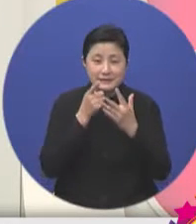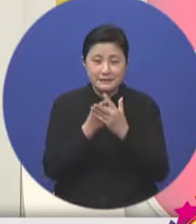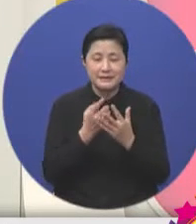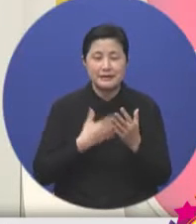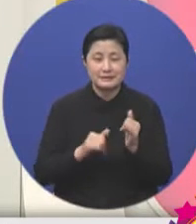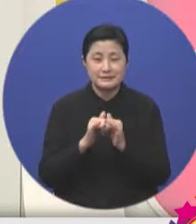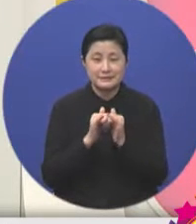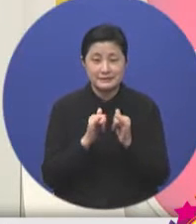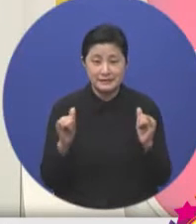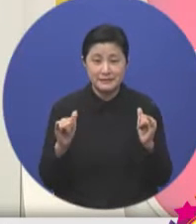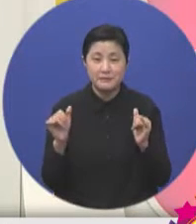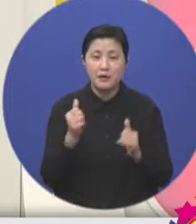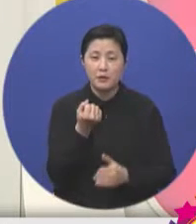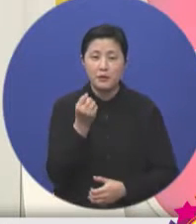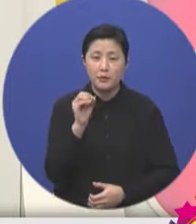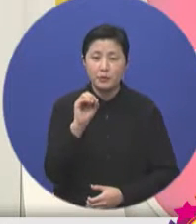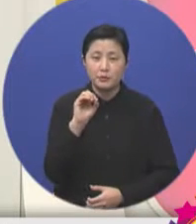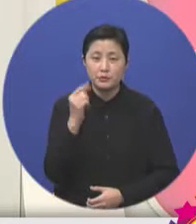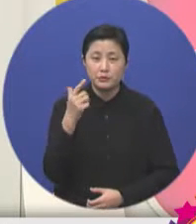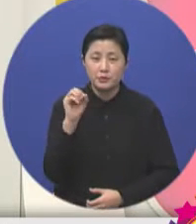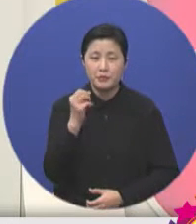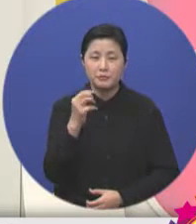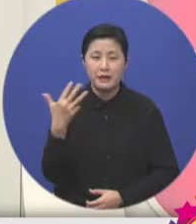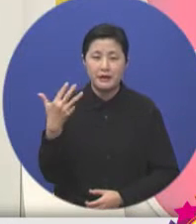정답을 아시는 분은요. 네. ARS